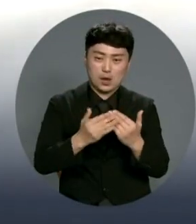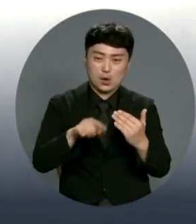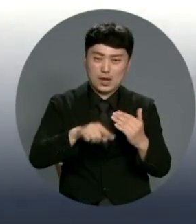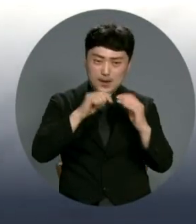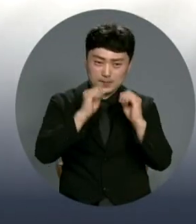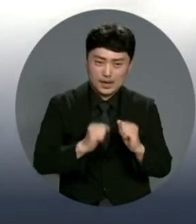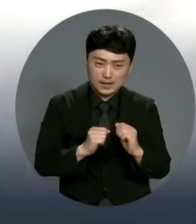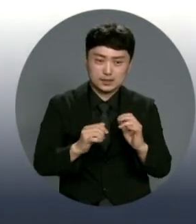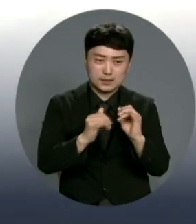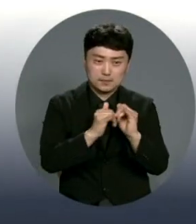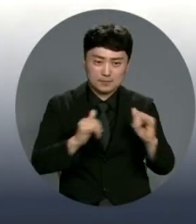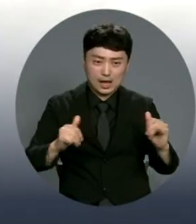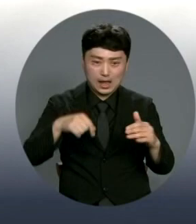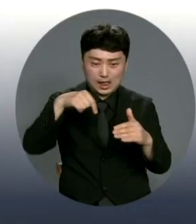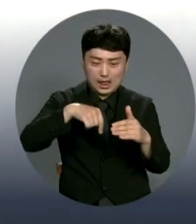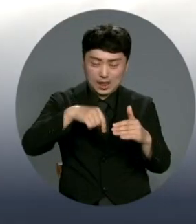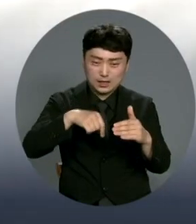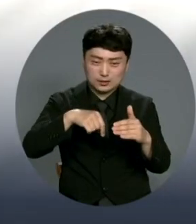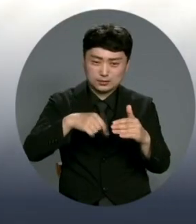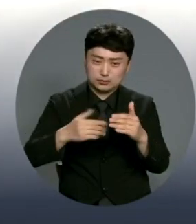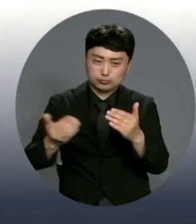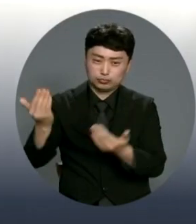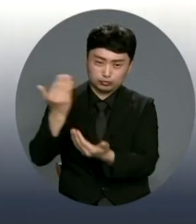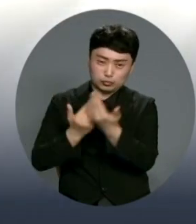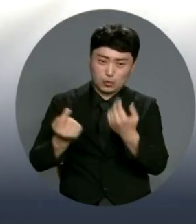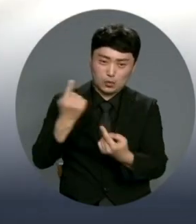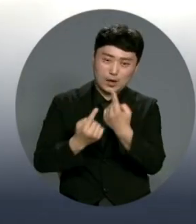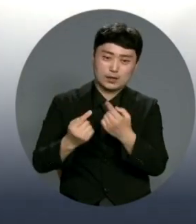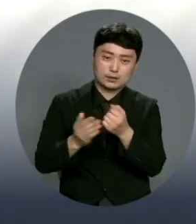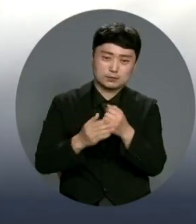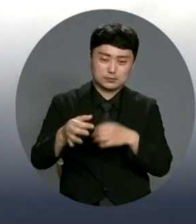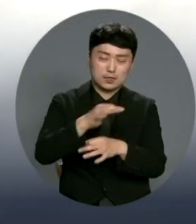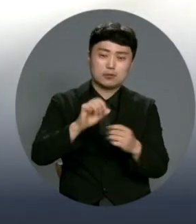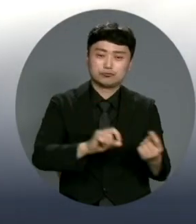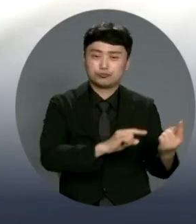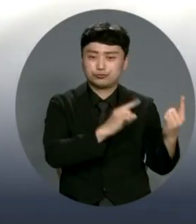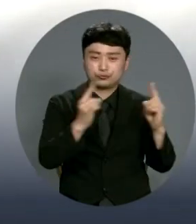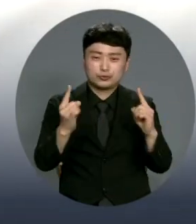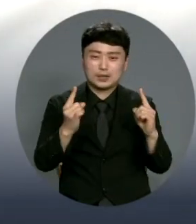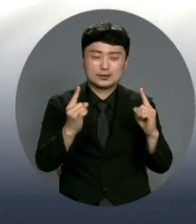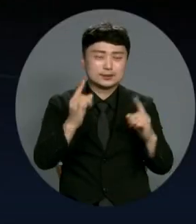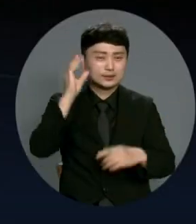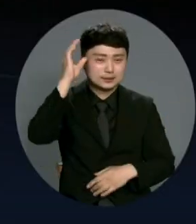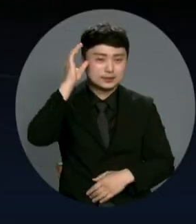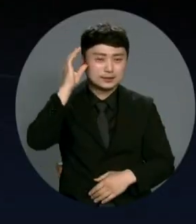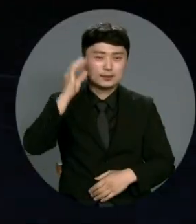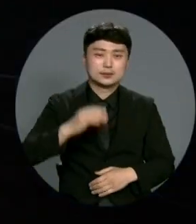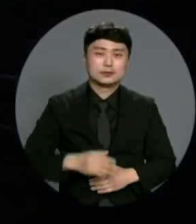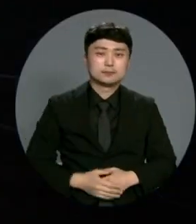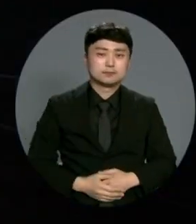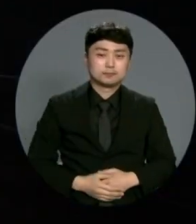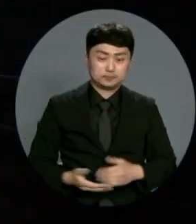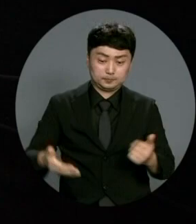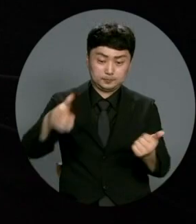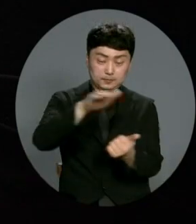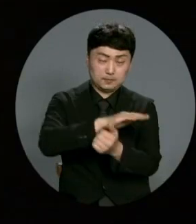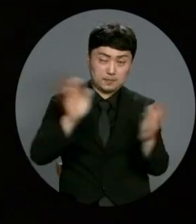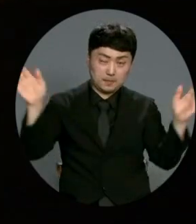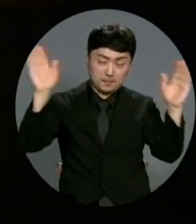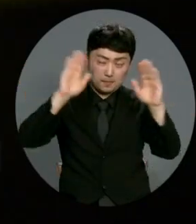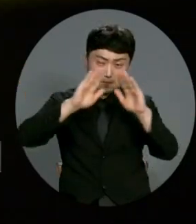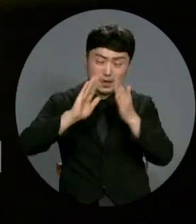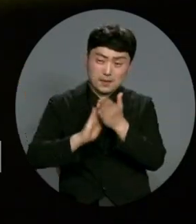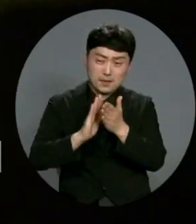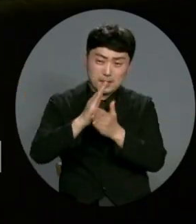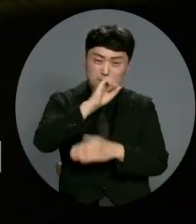분들이 시내 상권으로서 유입이 됨으로써 지역경제 활성화에도 크게 기여하는. 대릉원의 밤하늘을